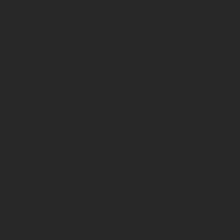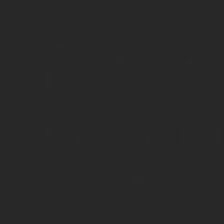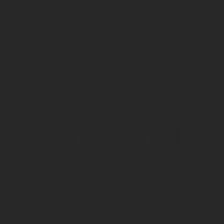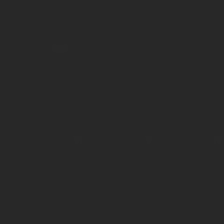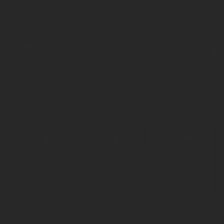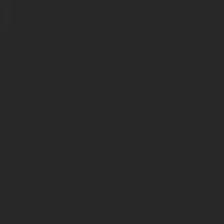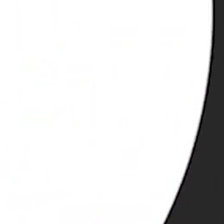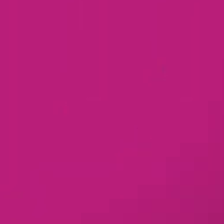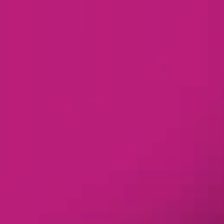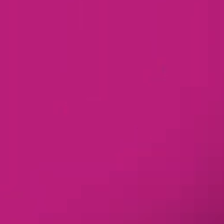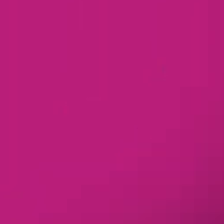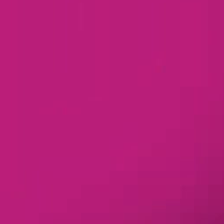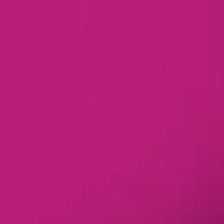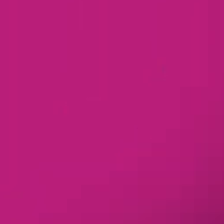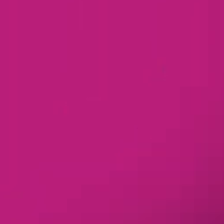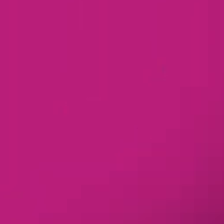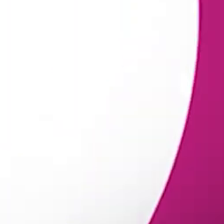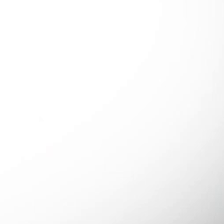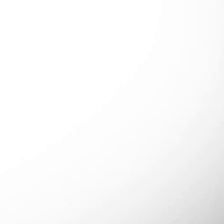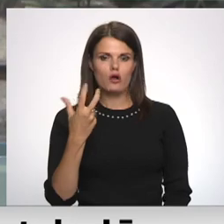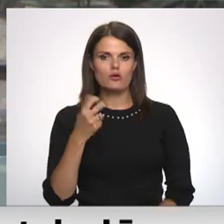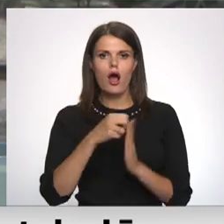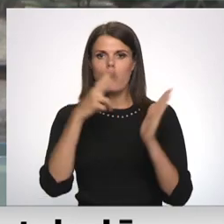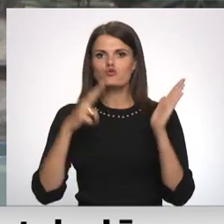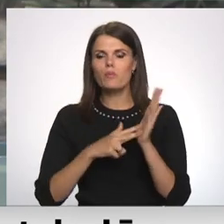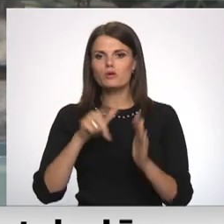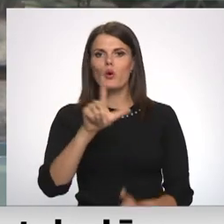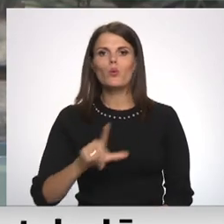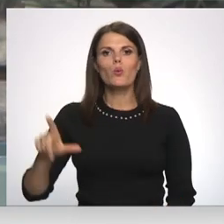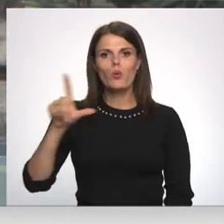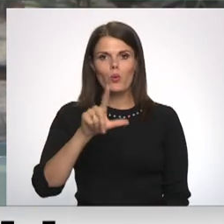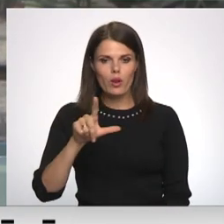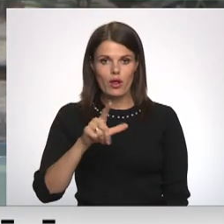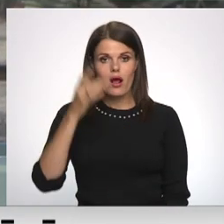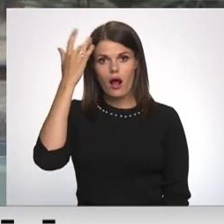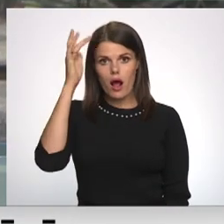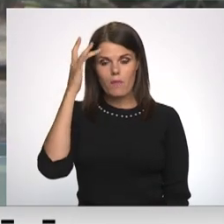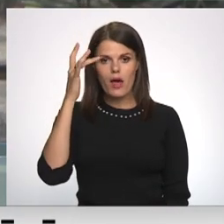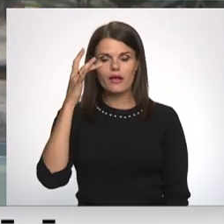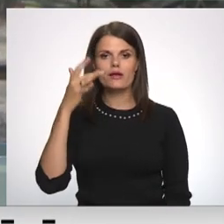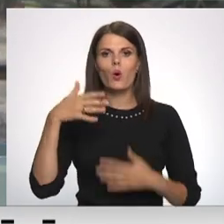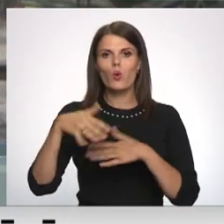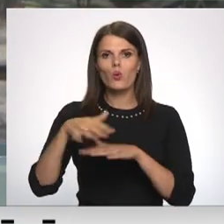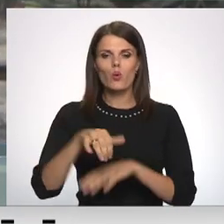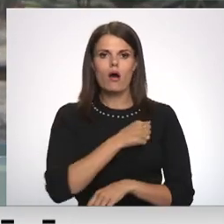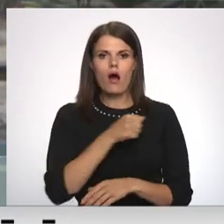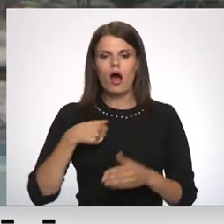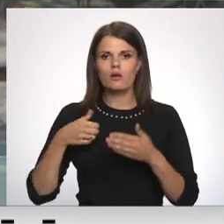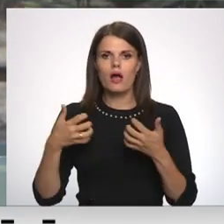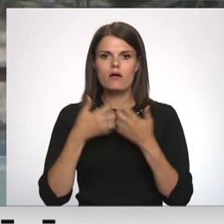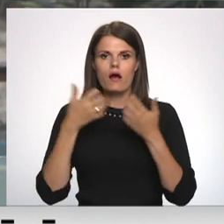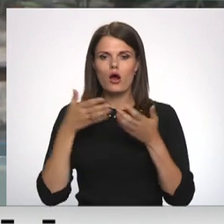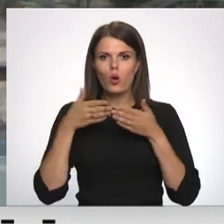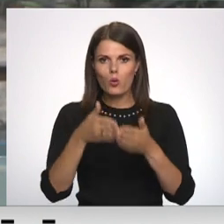Re, viss ēters ir te! ASV jūras spēku karakuģis Arleigh Burke savus